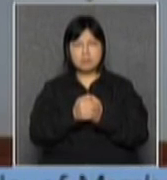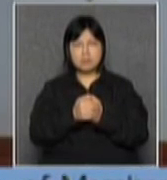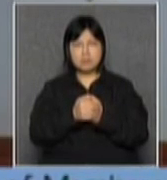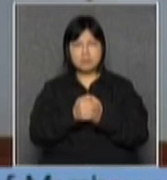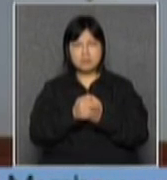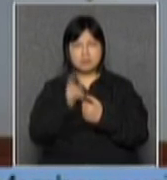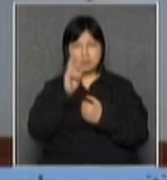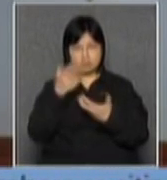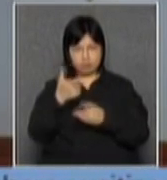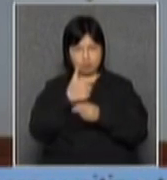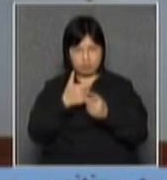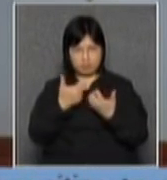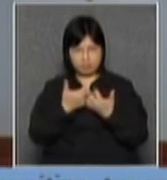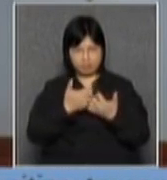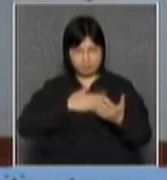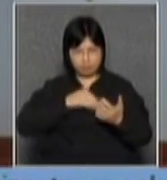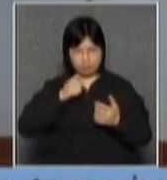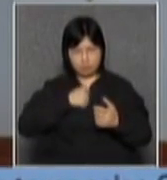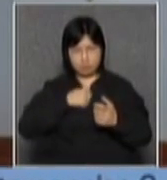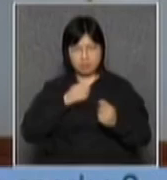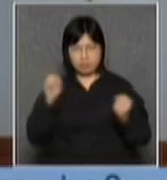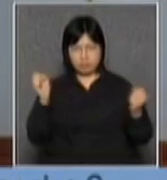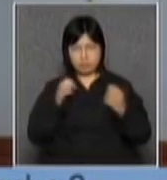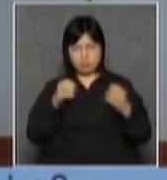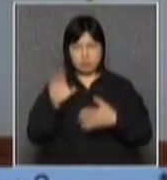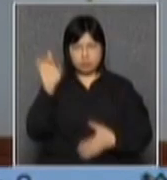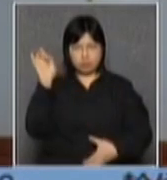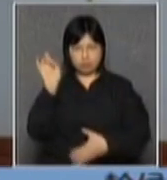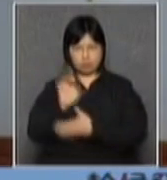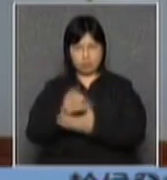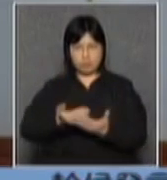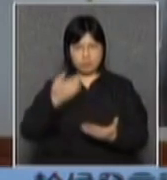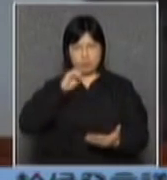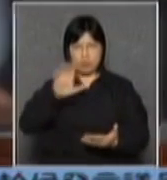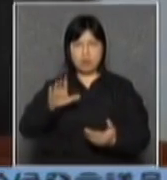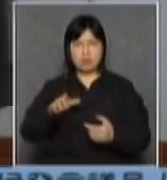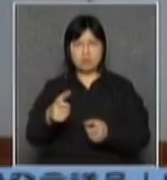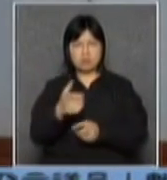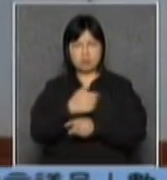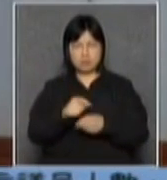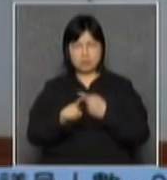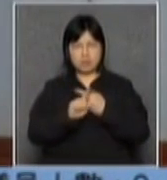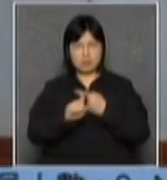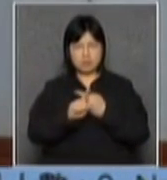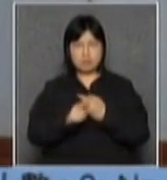財政預算案嘅辯論咁咧，即係佢好早已經預告咗咧有個財政嘅危機。嗱，